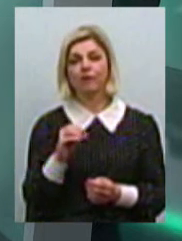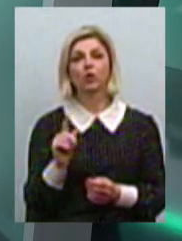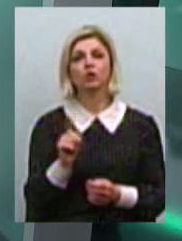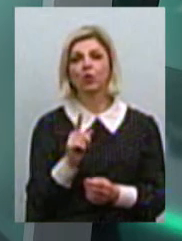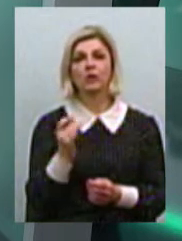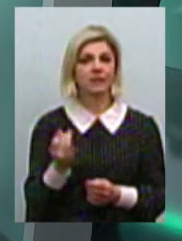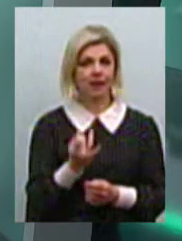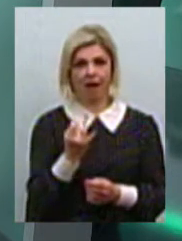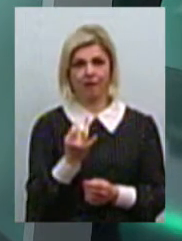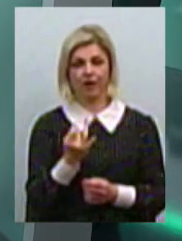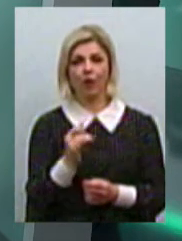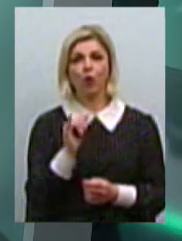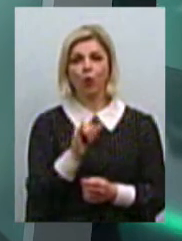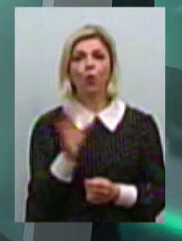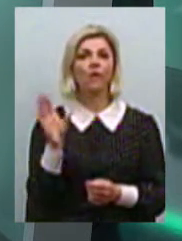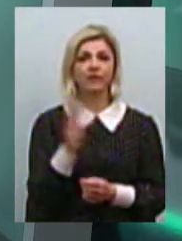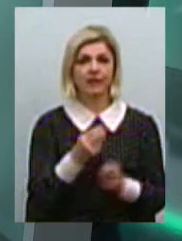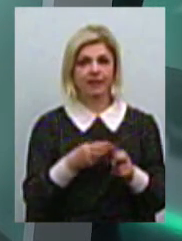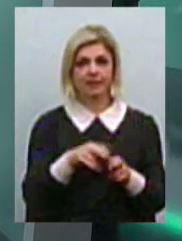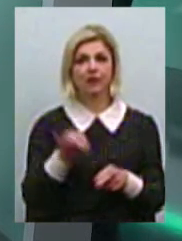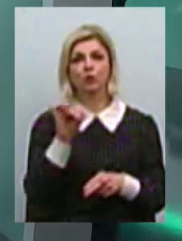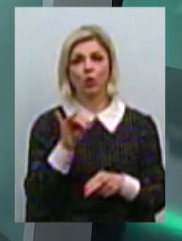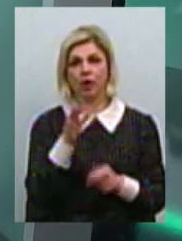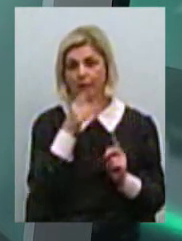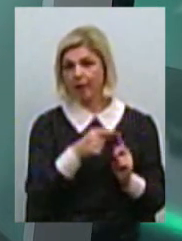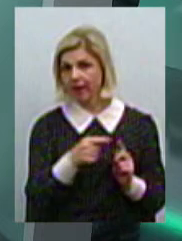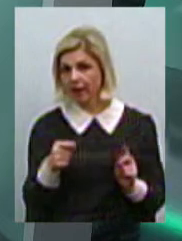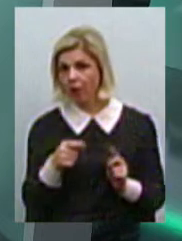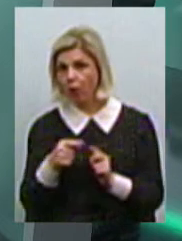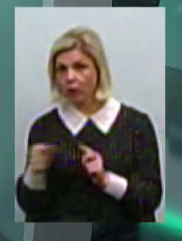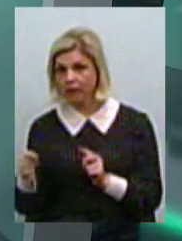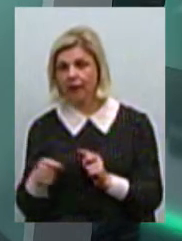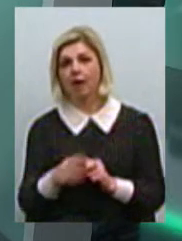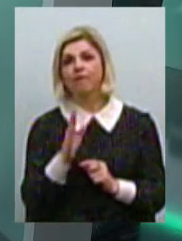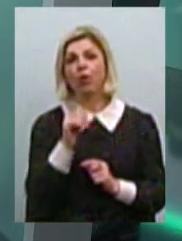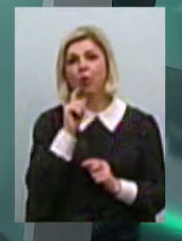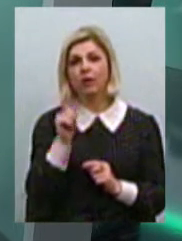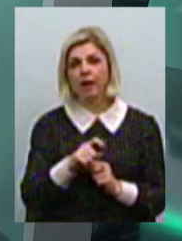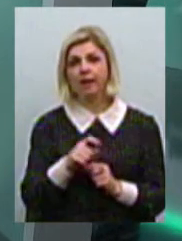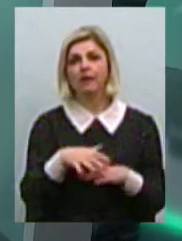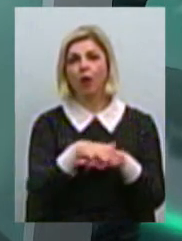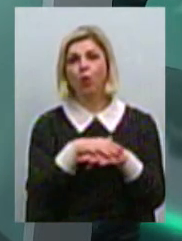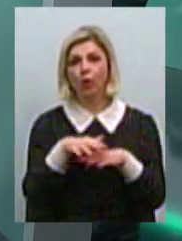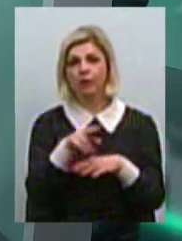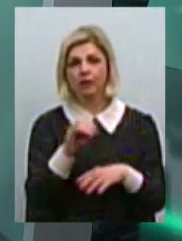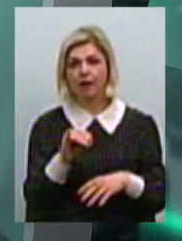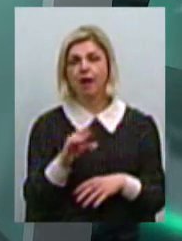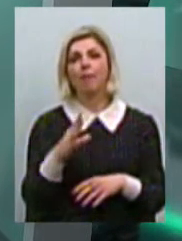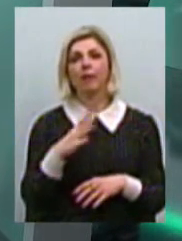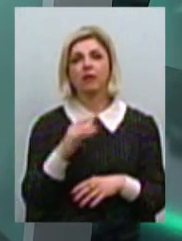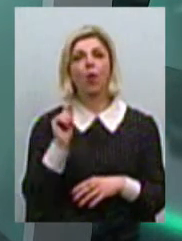саме цікаве, у всі ці історичні періоди в Україні, в українському народі була